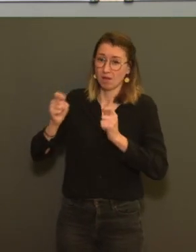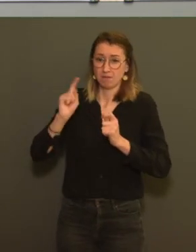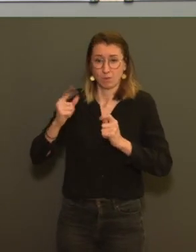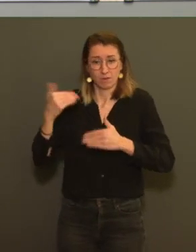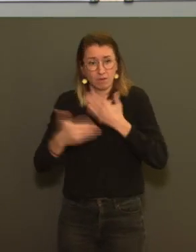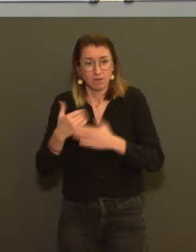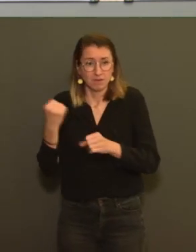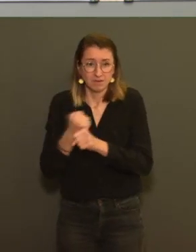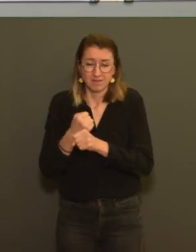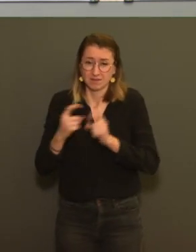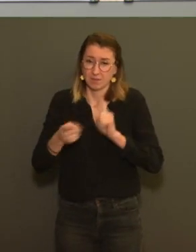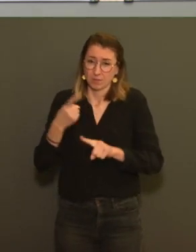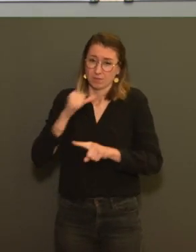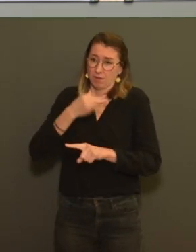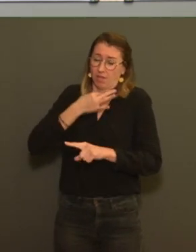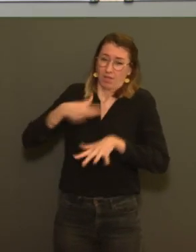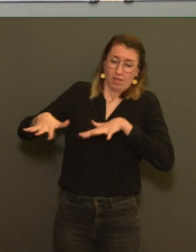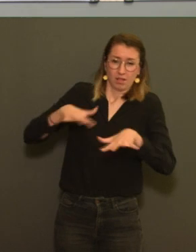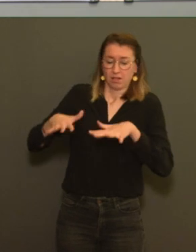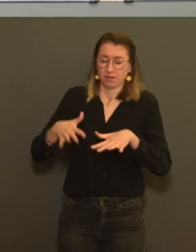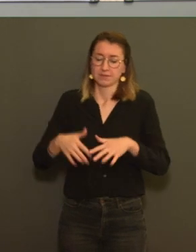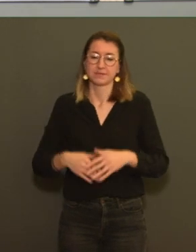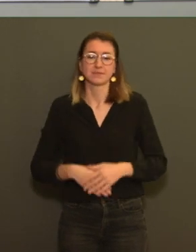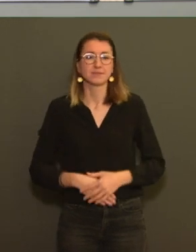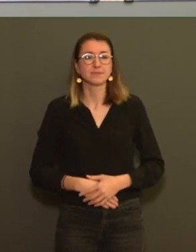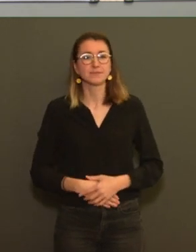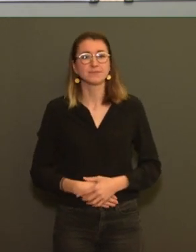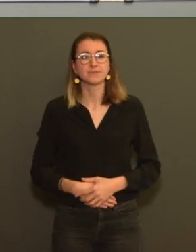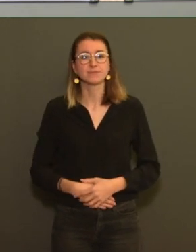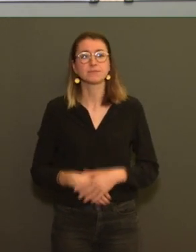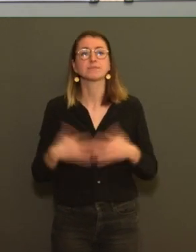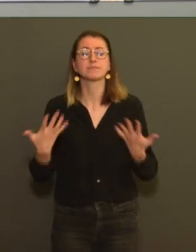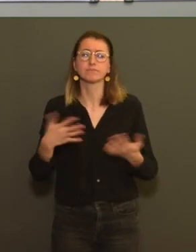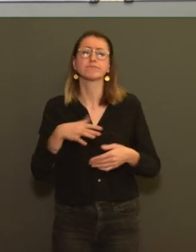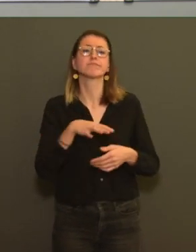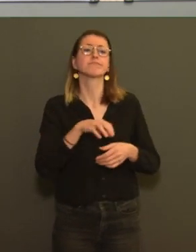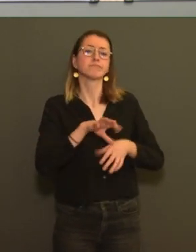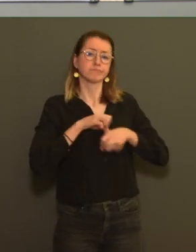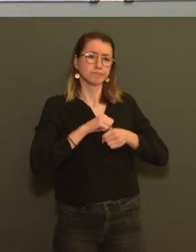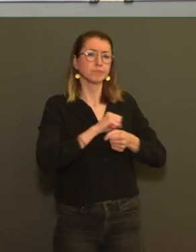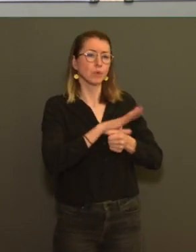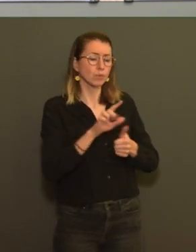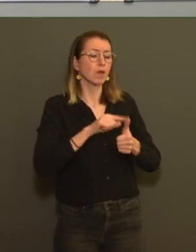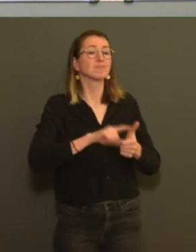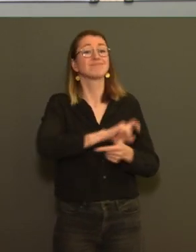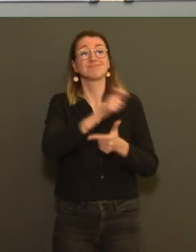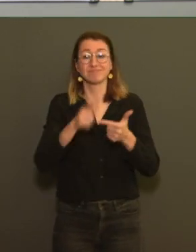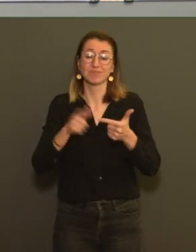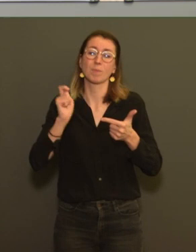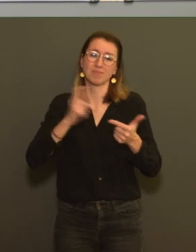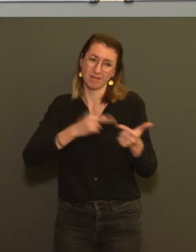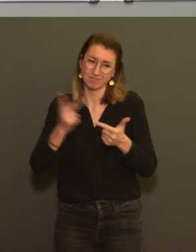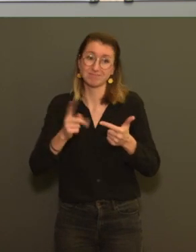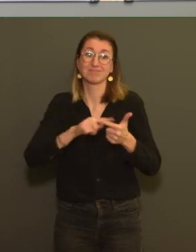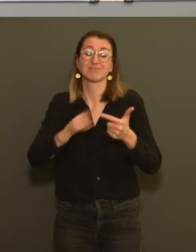Malheureusement, en parallèle avec les infections et les admissions à l'hôpital, nous savons qu'il faut s'attendre à une augmentation des décès, ce que nous constatons